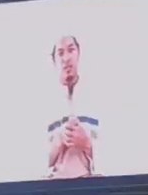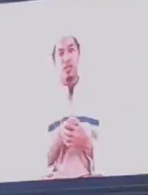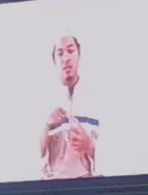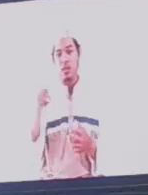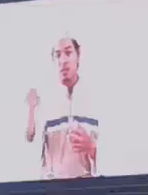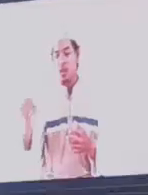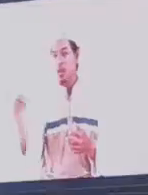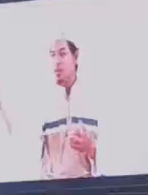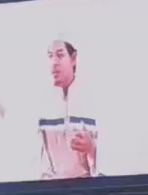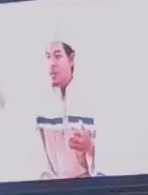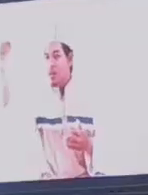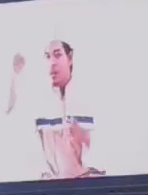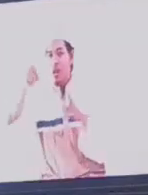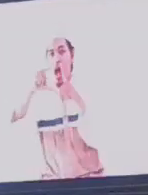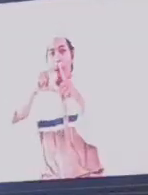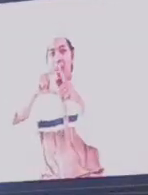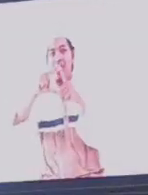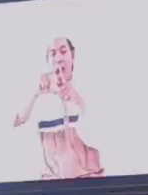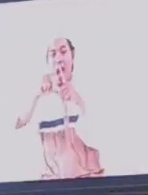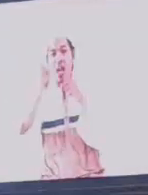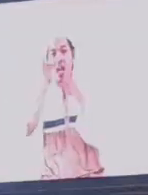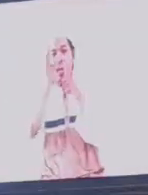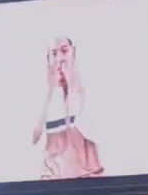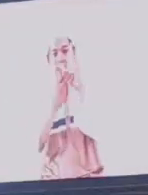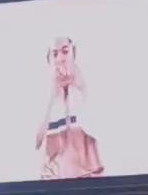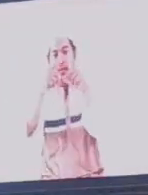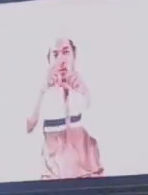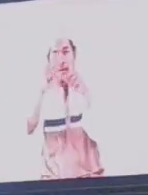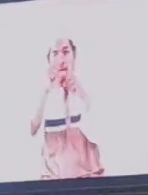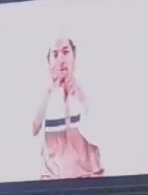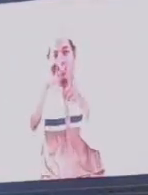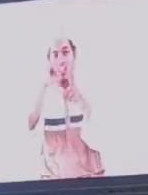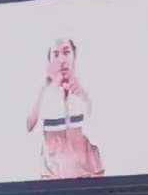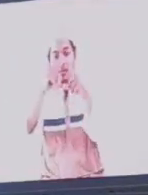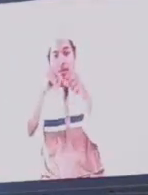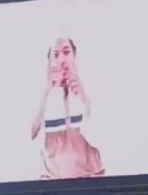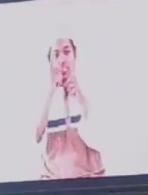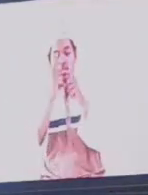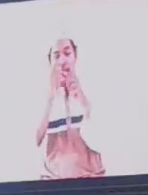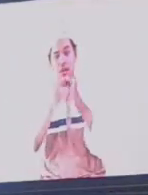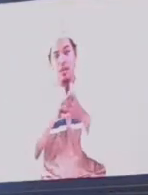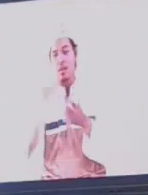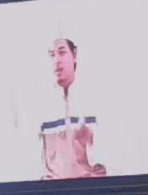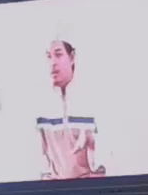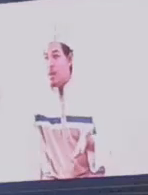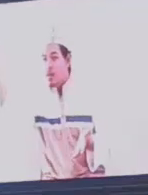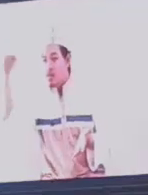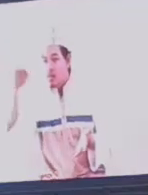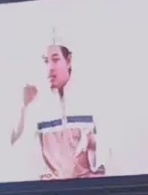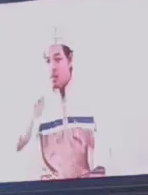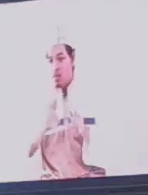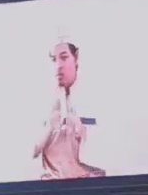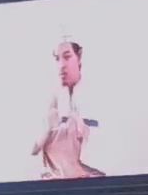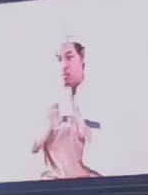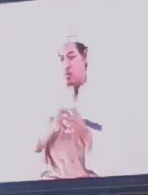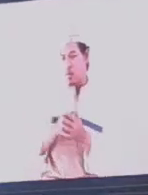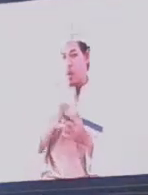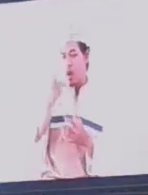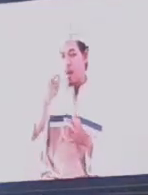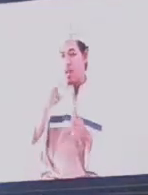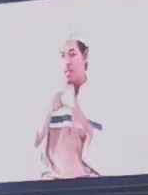Indonesia. Kenapa Ahmadiyah saat itu kemudian dipelihara oleh masyarakat Belanda? Pada saat itu karena